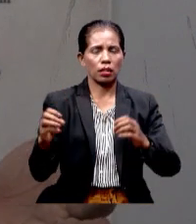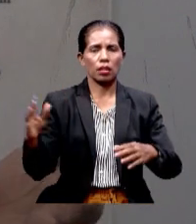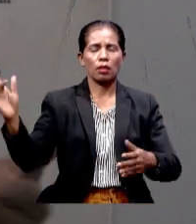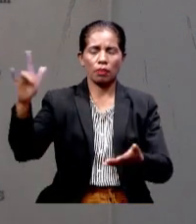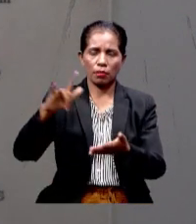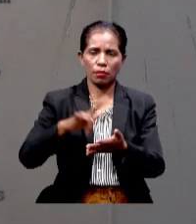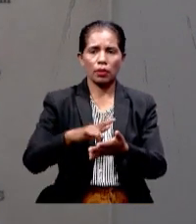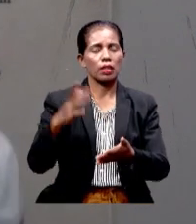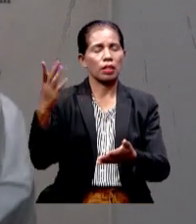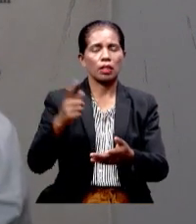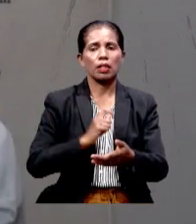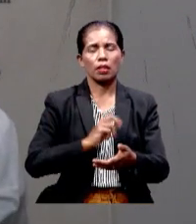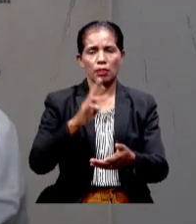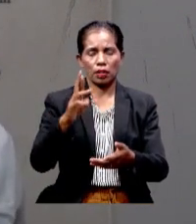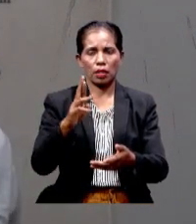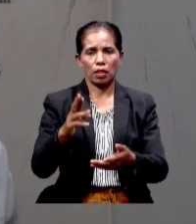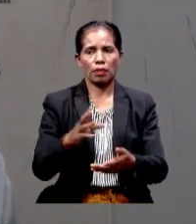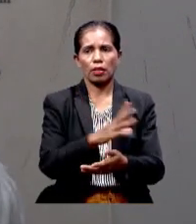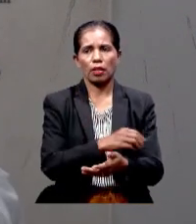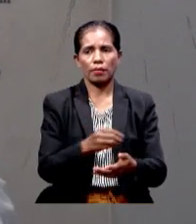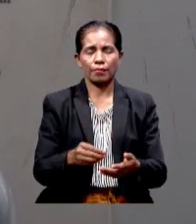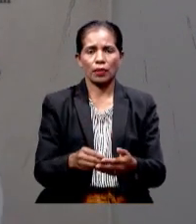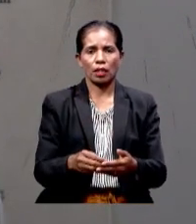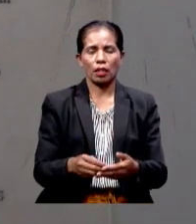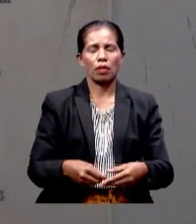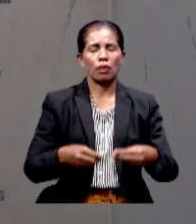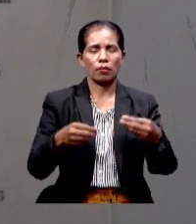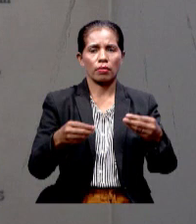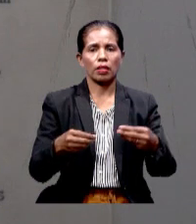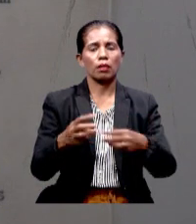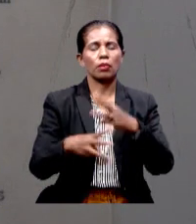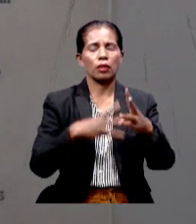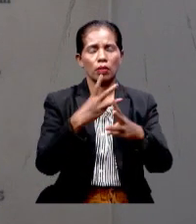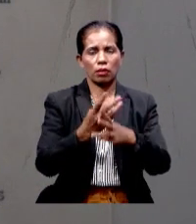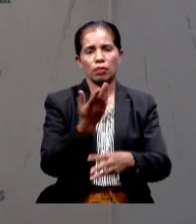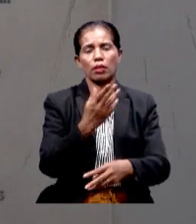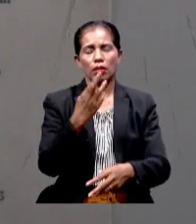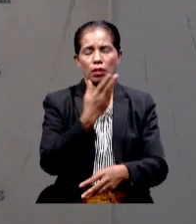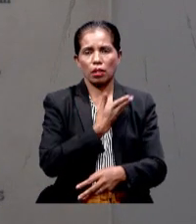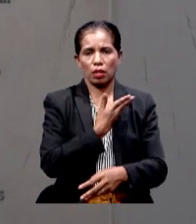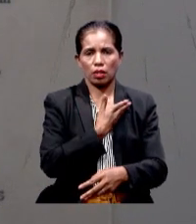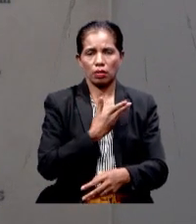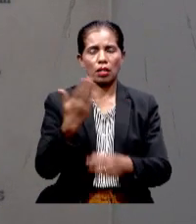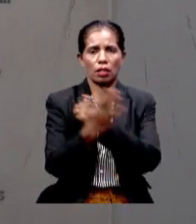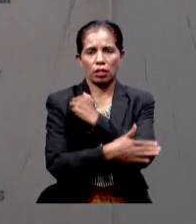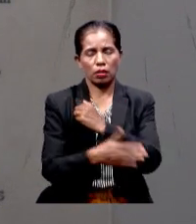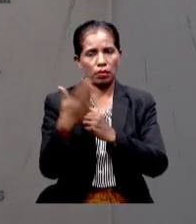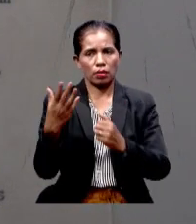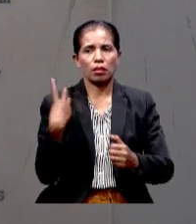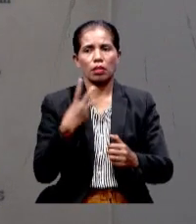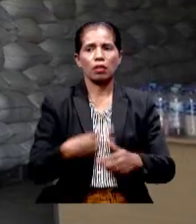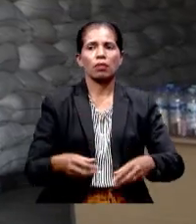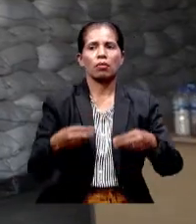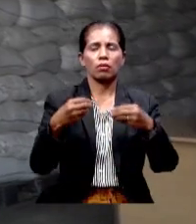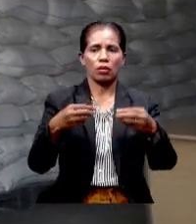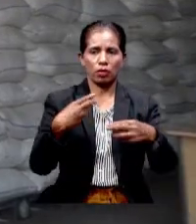warna lain. Mas presu mundial ida, ida nebene sirah rasik ne hasai tiap presu ya nasional origin. Ida nema fo impacto